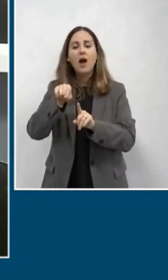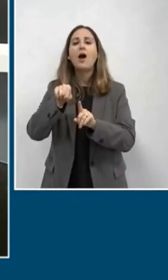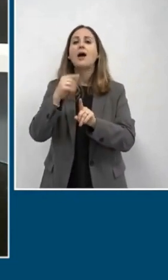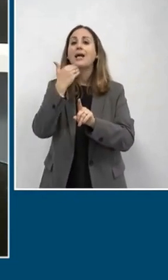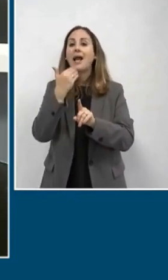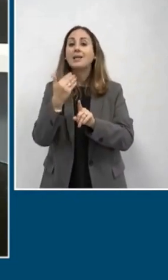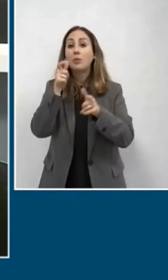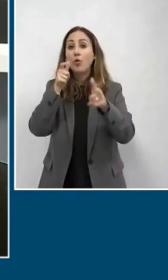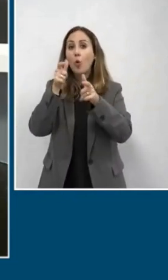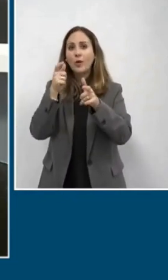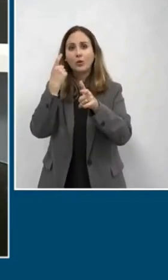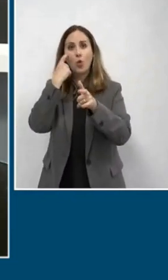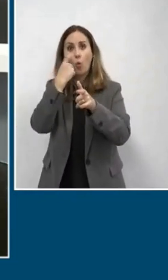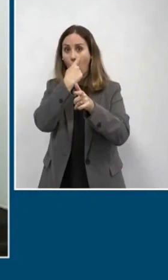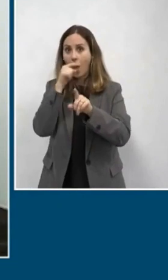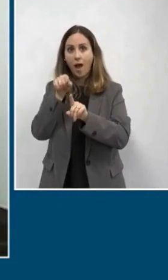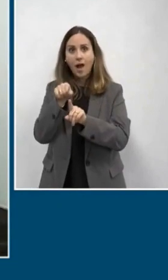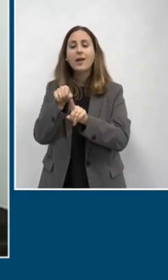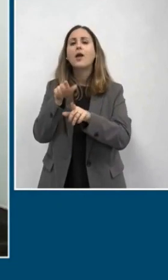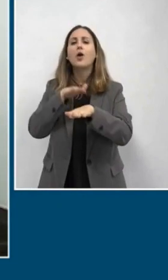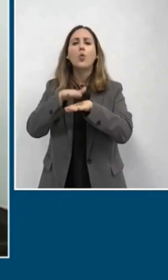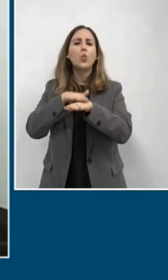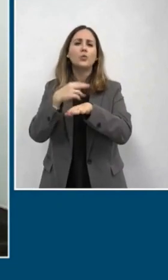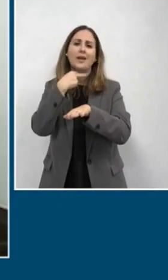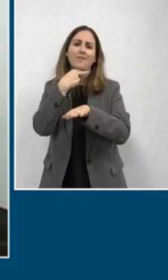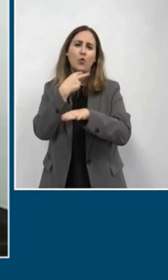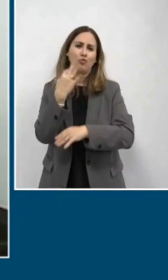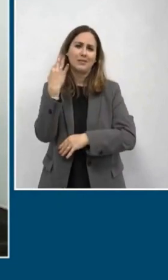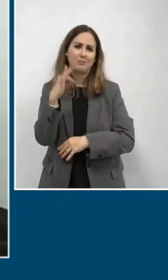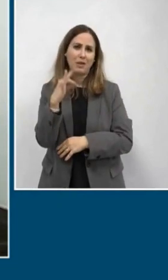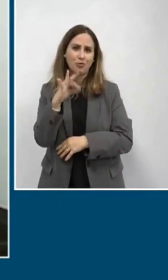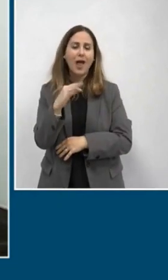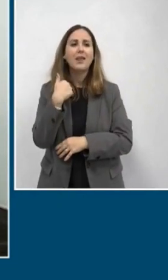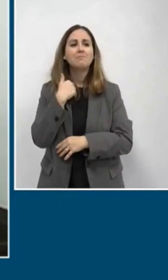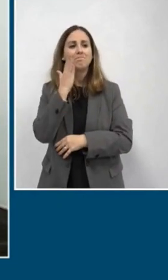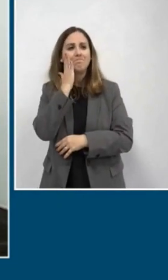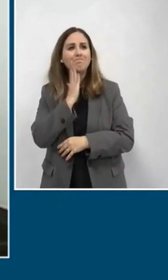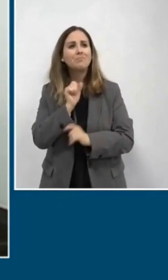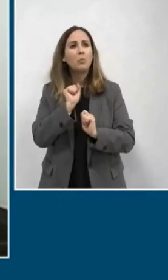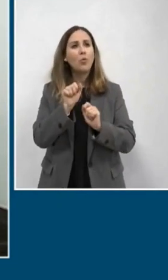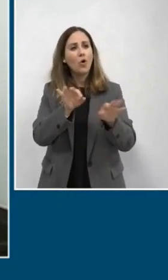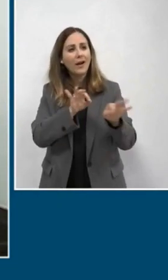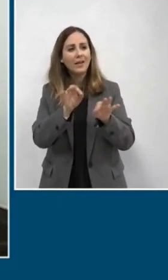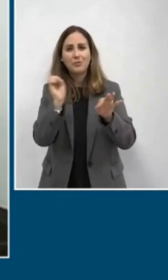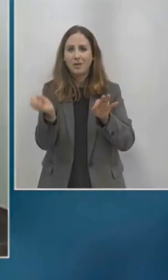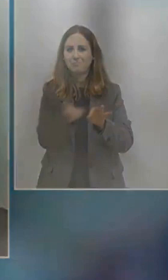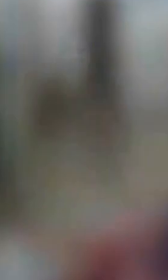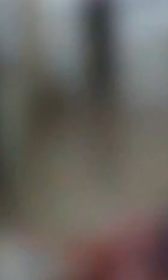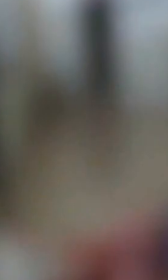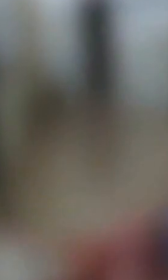oculare e ho utilizzato una voce speciale quindi chiedo alla regia di trasmetterlo